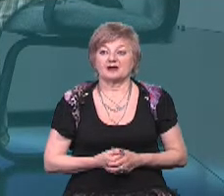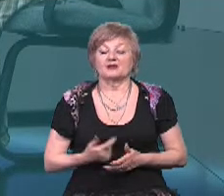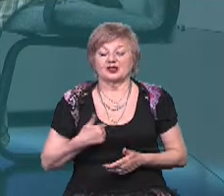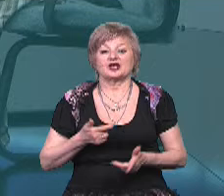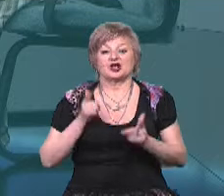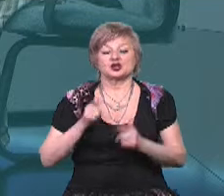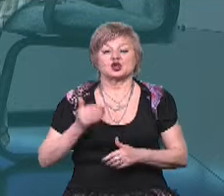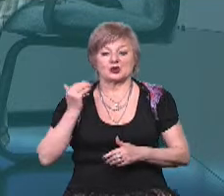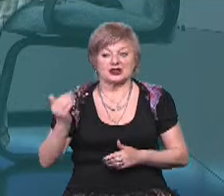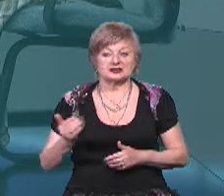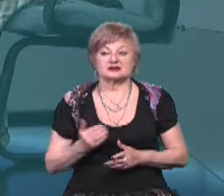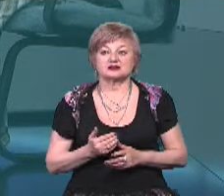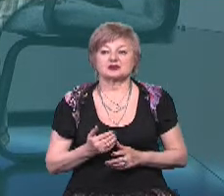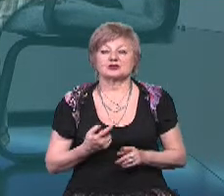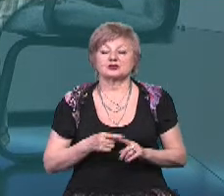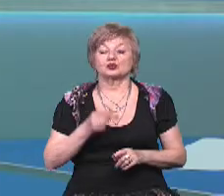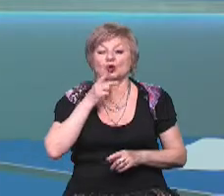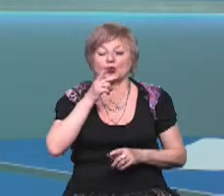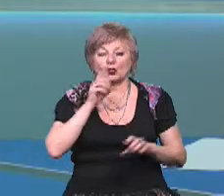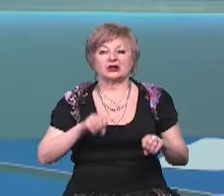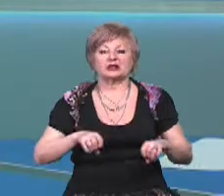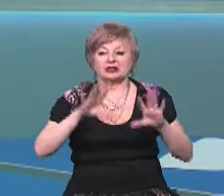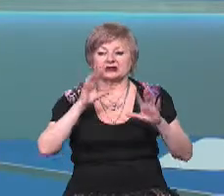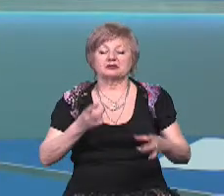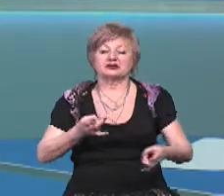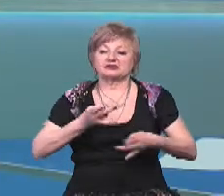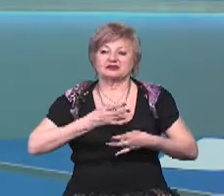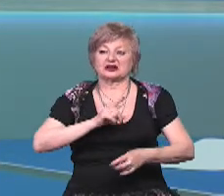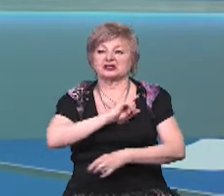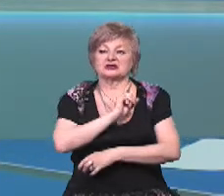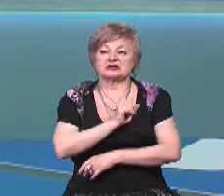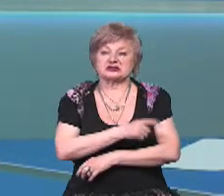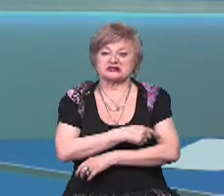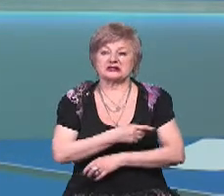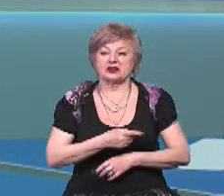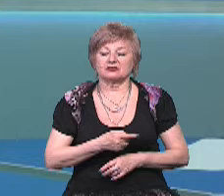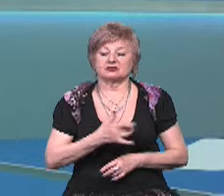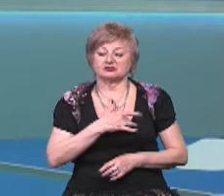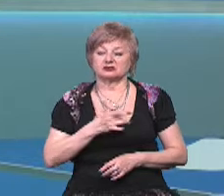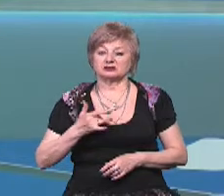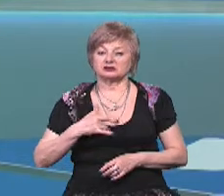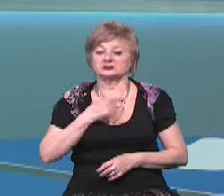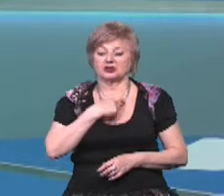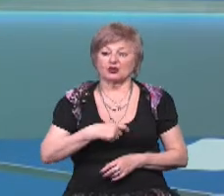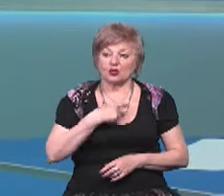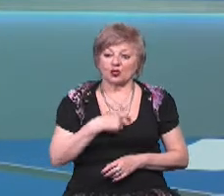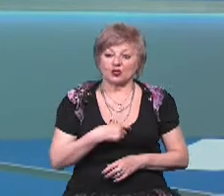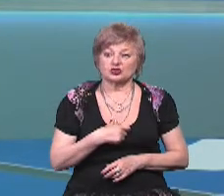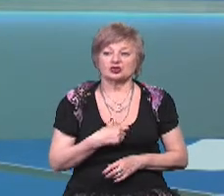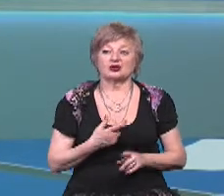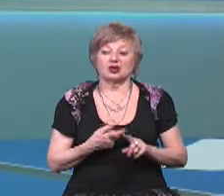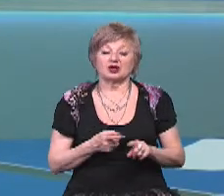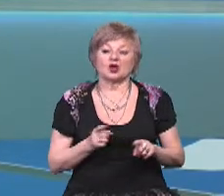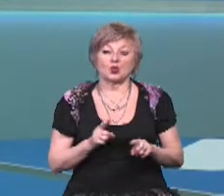паном Станіславом, тому що тютюновий дим має токсичний вплив саме на епітеліальні клітини бронхів, а вони у